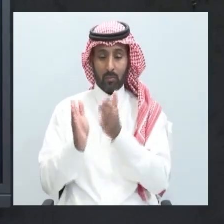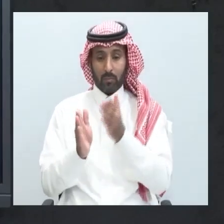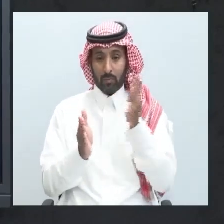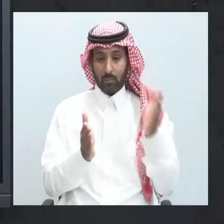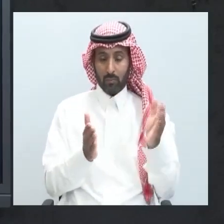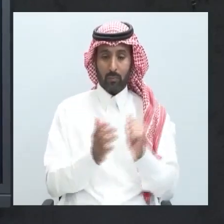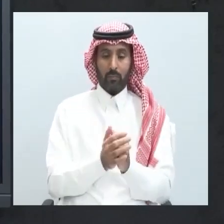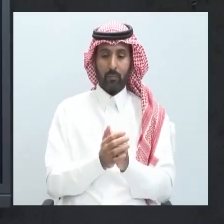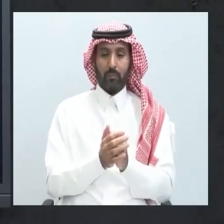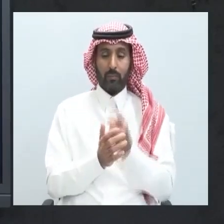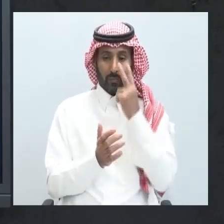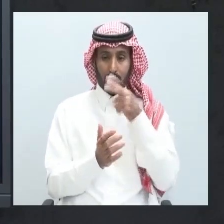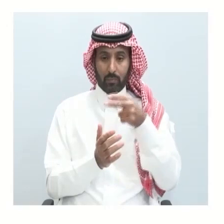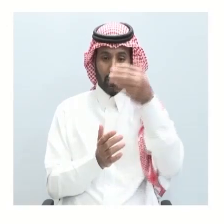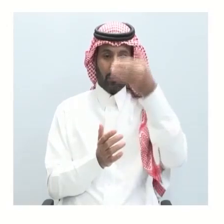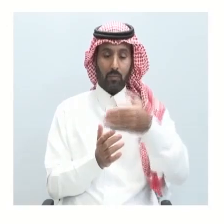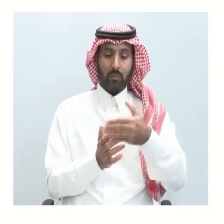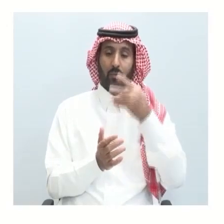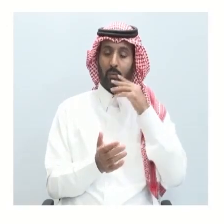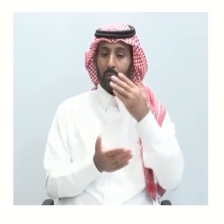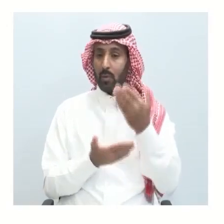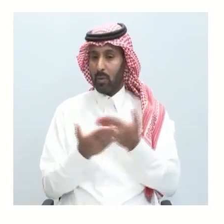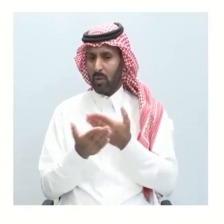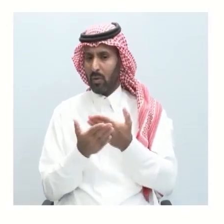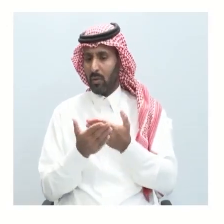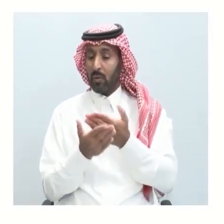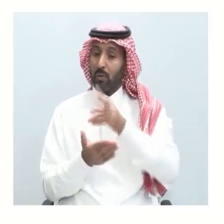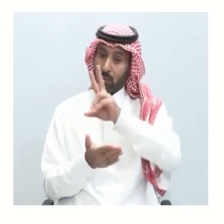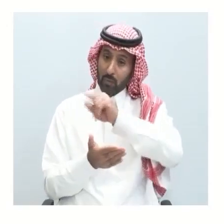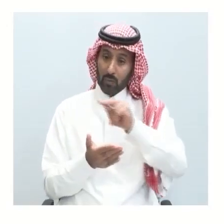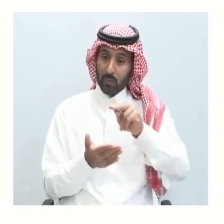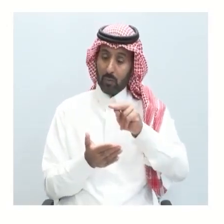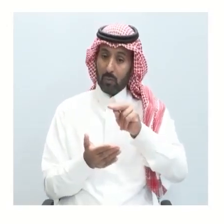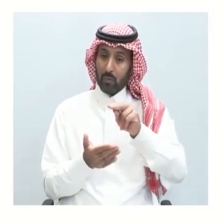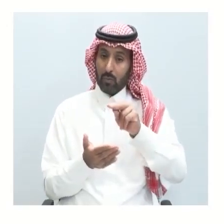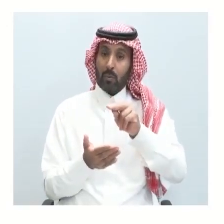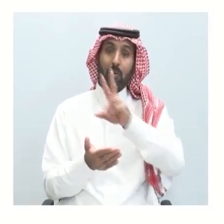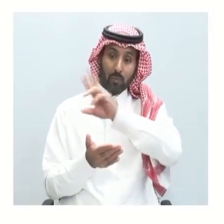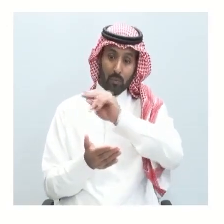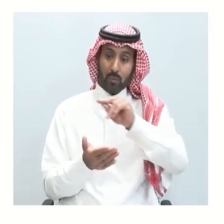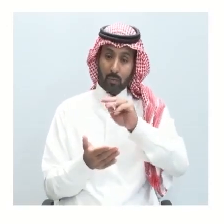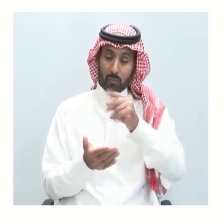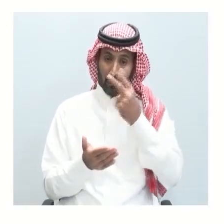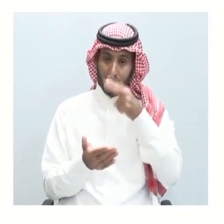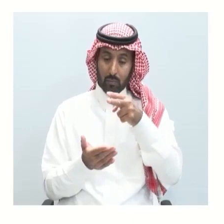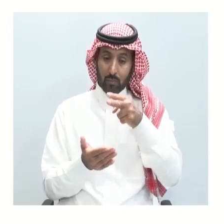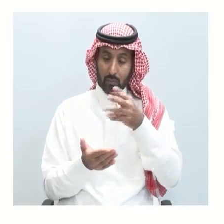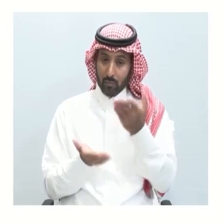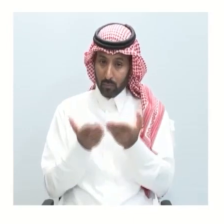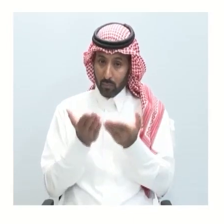التفاعل، تفحص التفاعل التالي، هل هو في حالة اتزان؟ عندما أقول لك هل هو في حالة اتزان، انظر